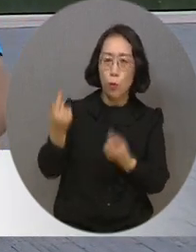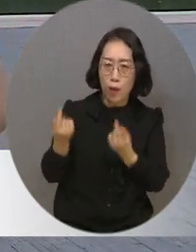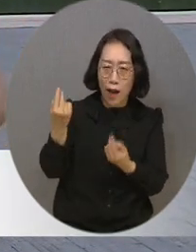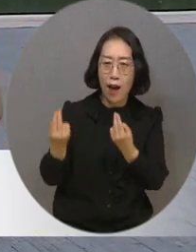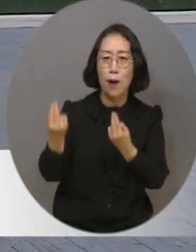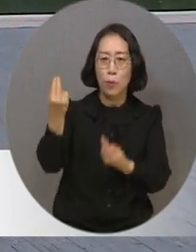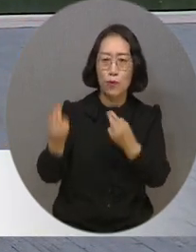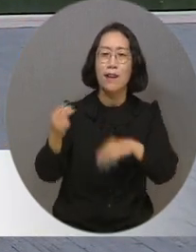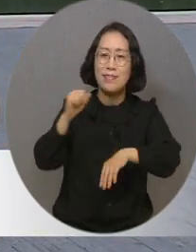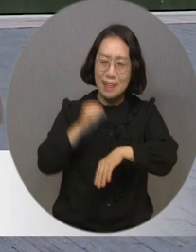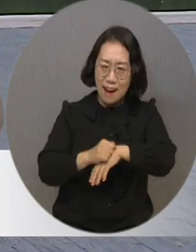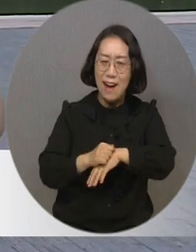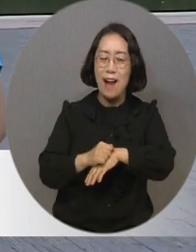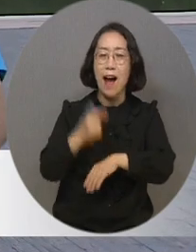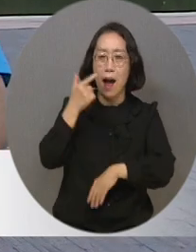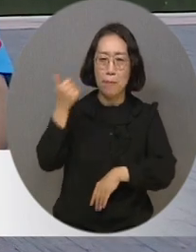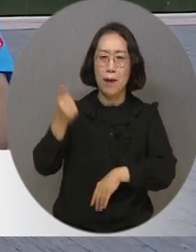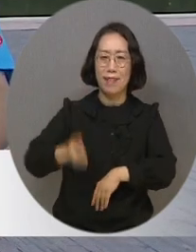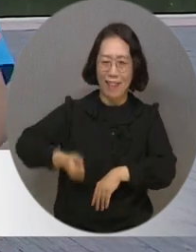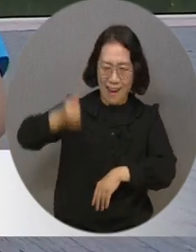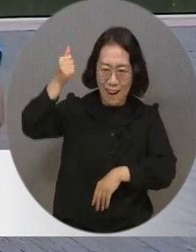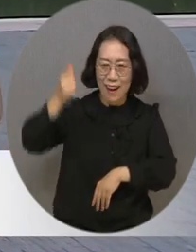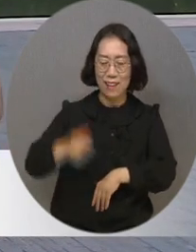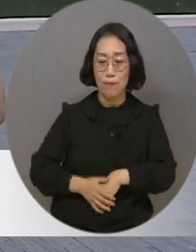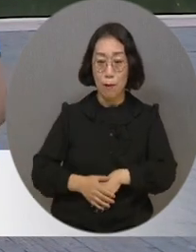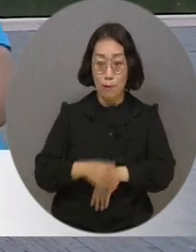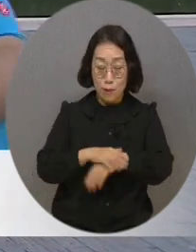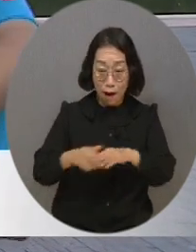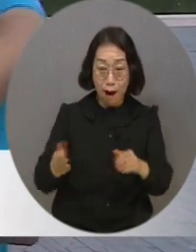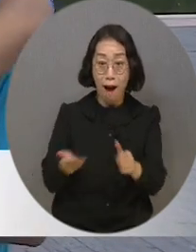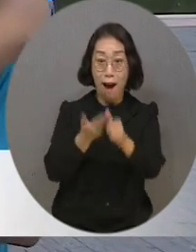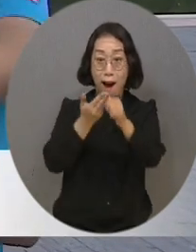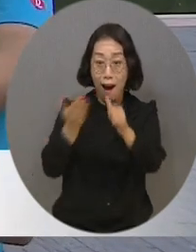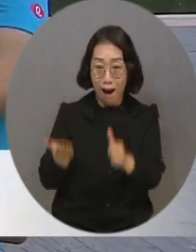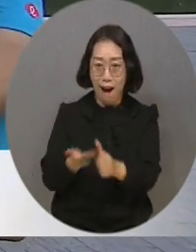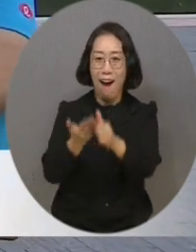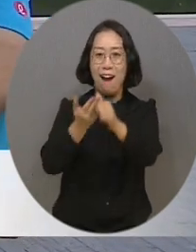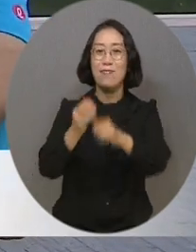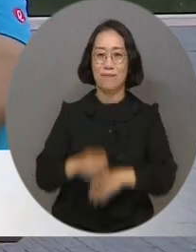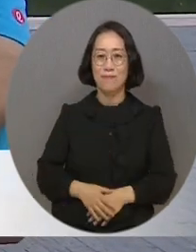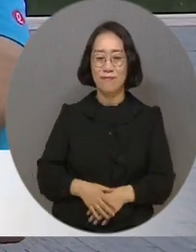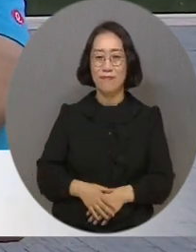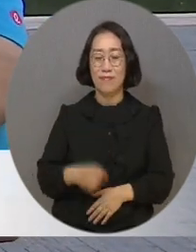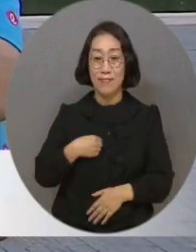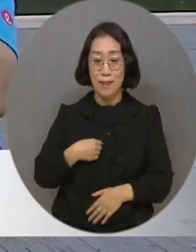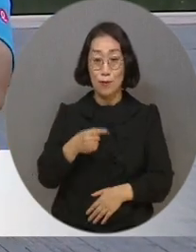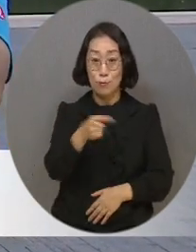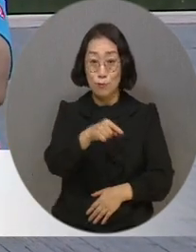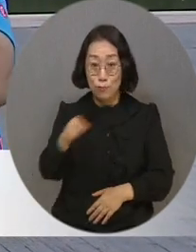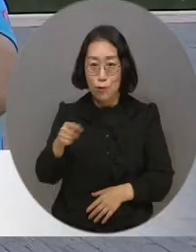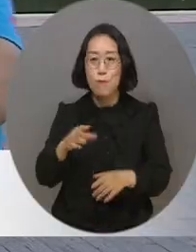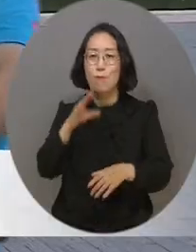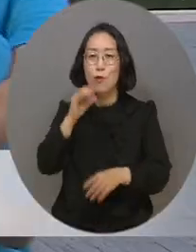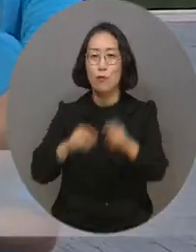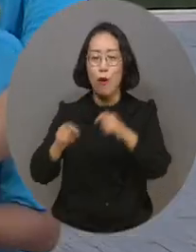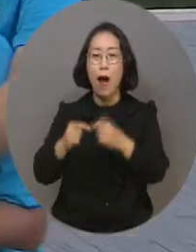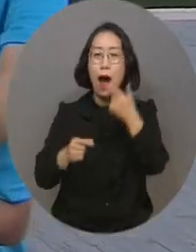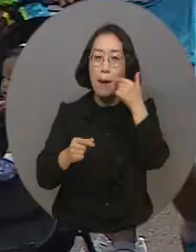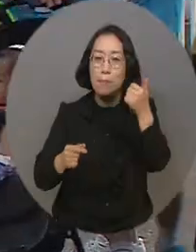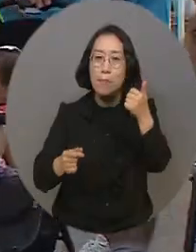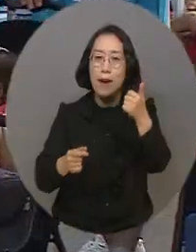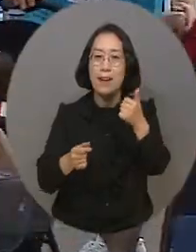알아요, 아빠가. 그래서 애를 갑자기 이렇게 키워놨네요. 그래서 저는 애들보다 아빠를 좀 칭찬하고